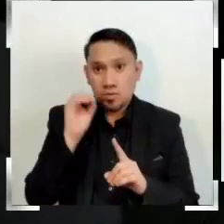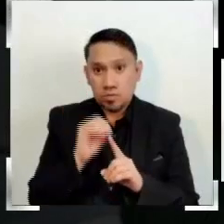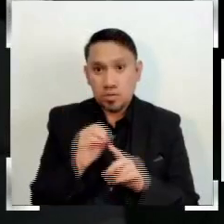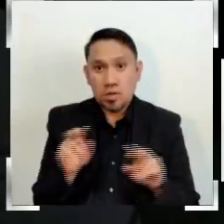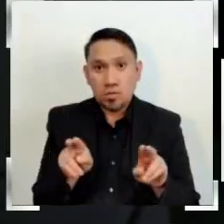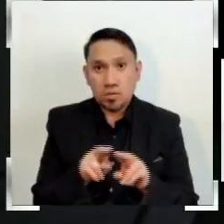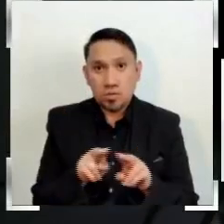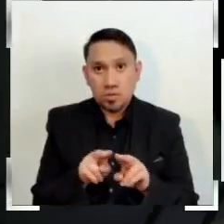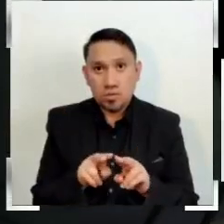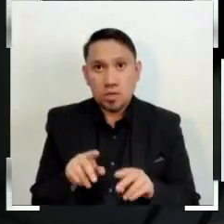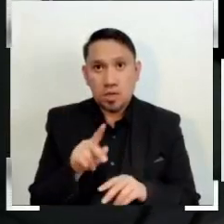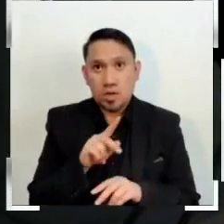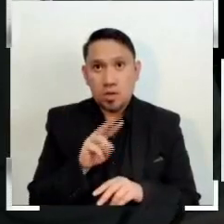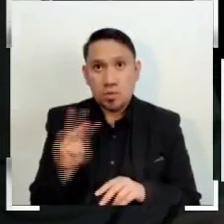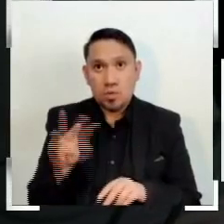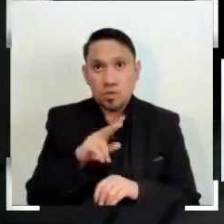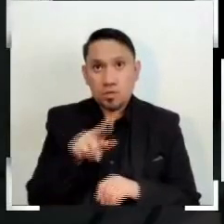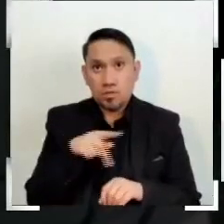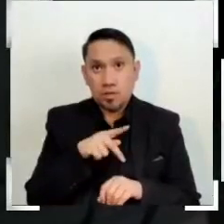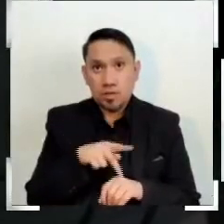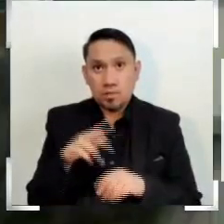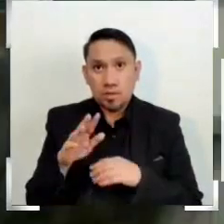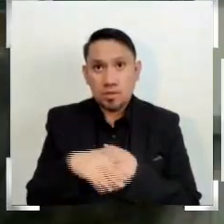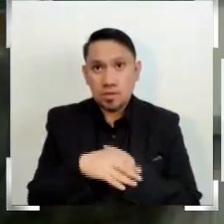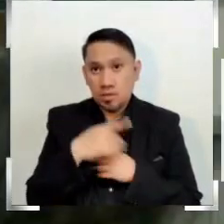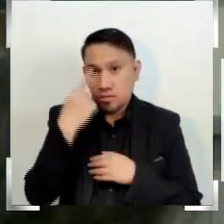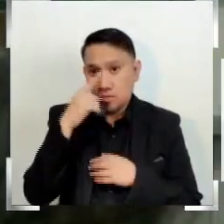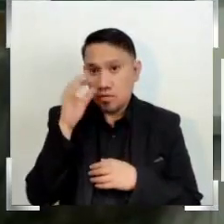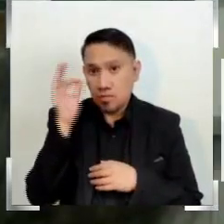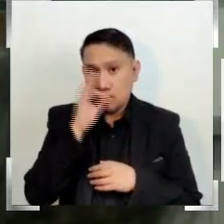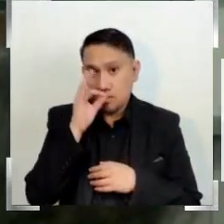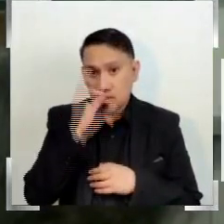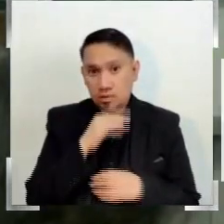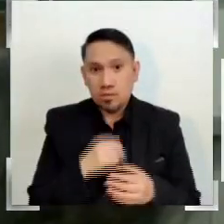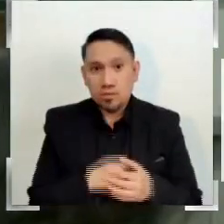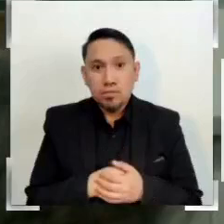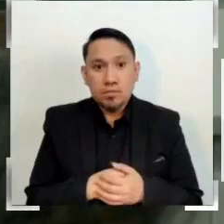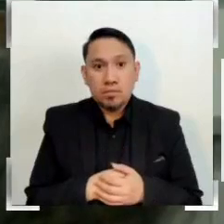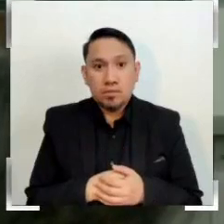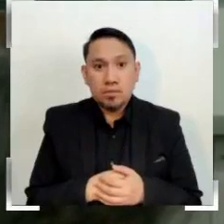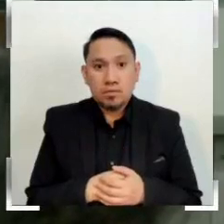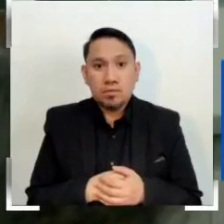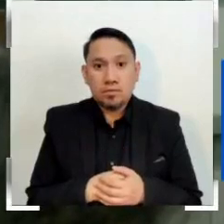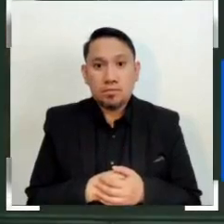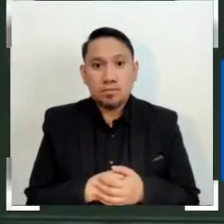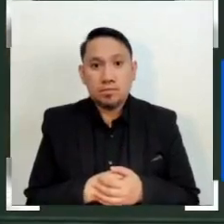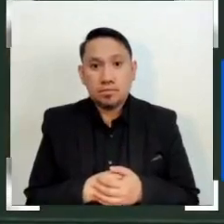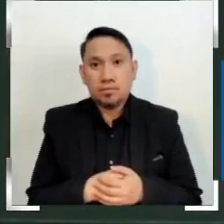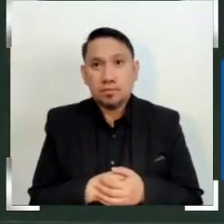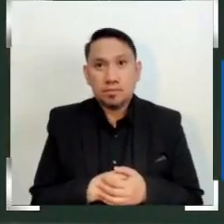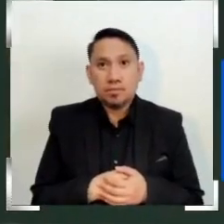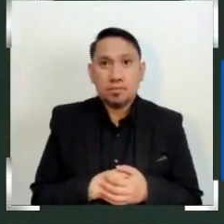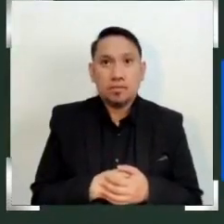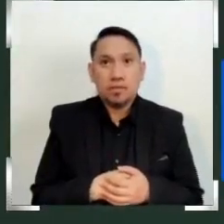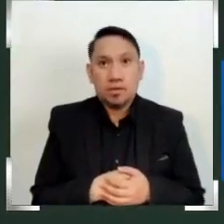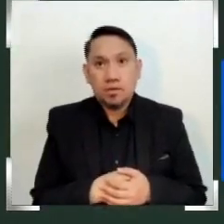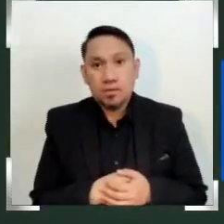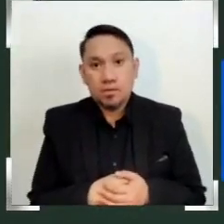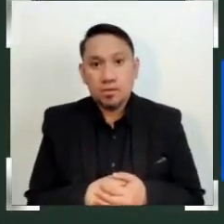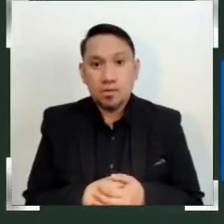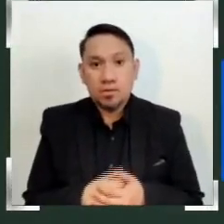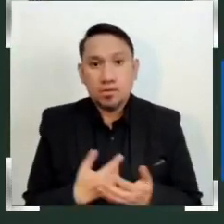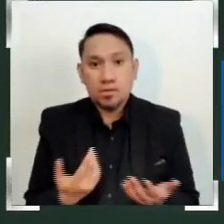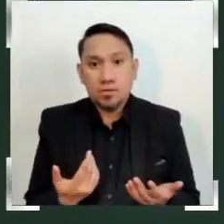West Philippine Sea dapat accessible sa mga Pilipinong katulad natin. So sorry po, hindi natin natuloy yung ano nyo. Hindi po normal yung galaw